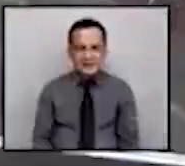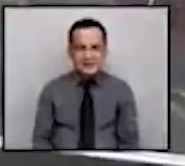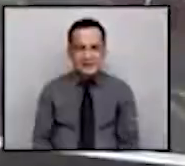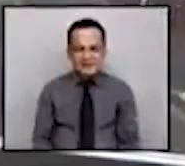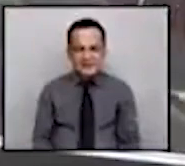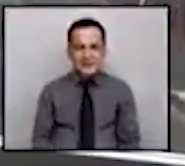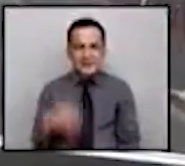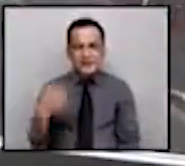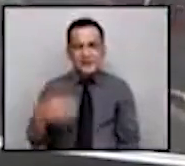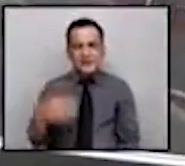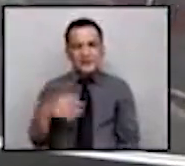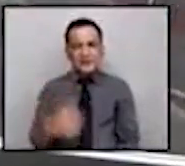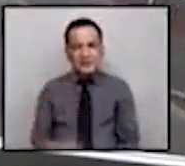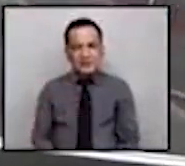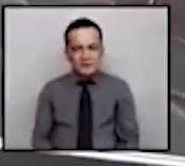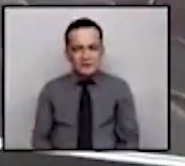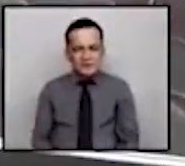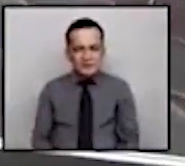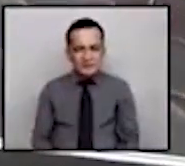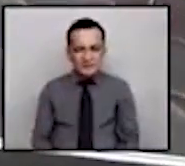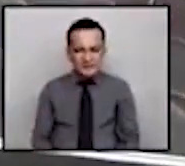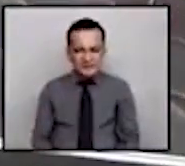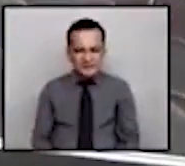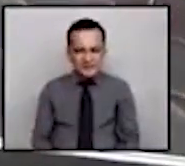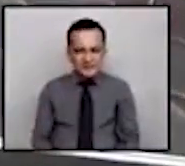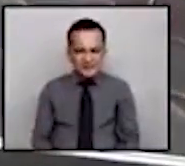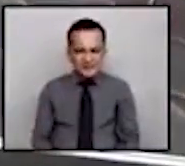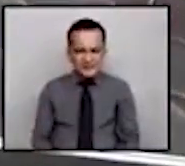Babalik. Ako sa bahay ko. Come. Yeah. Wow! Ako din. Yeah. Come!